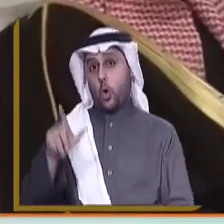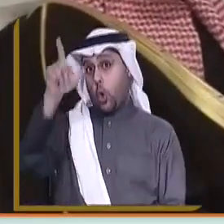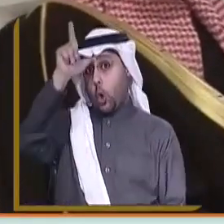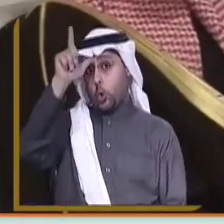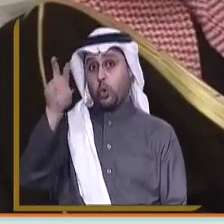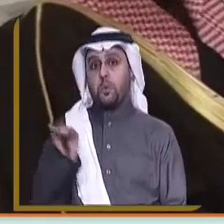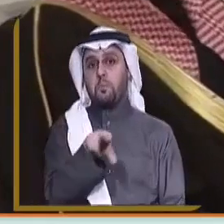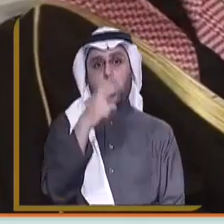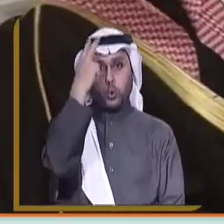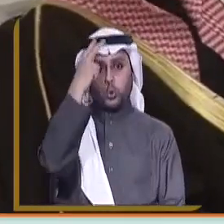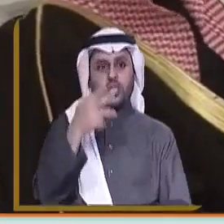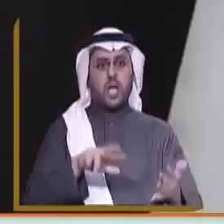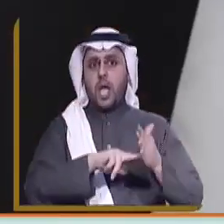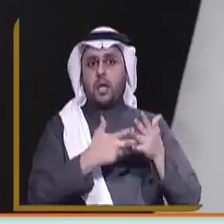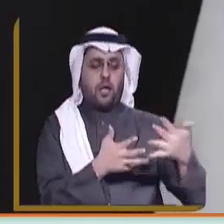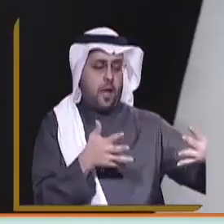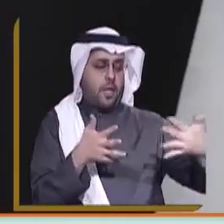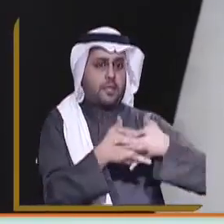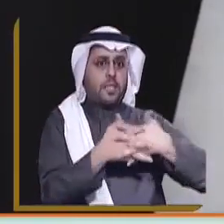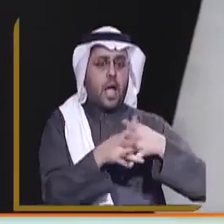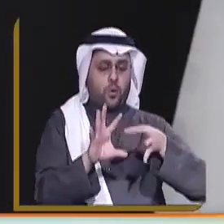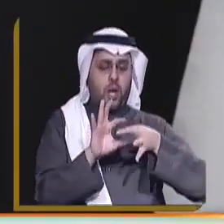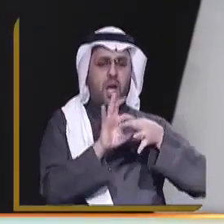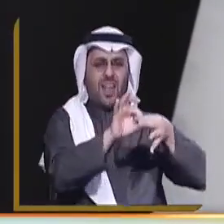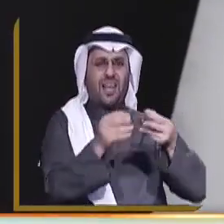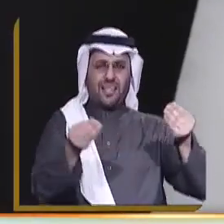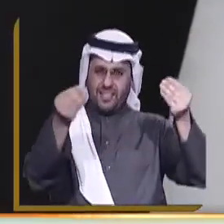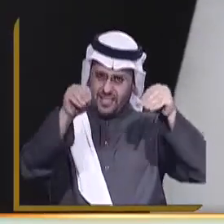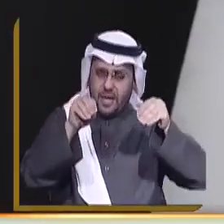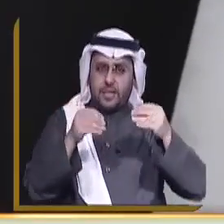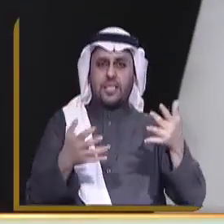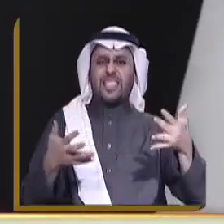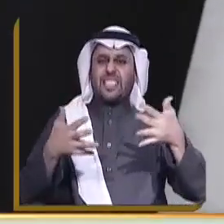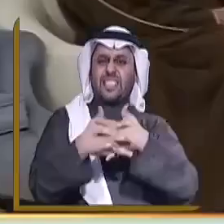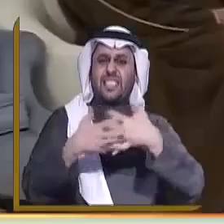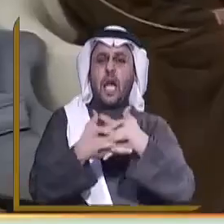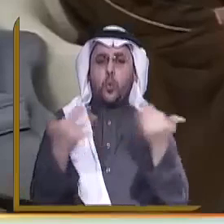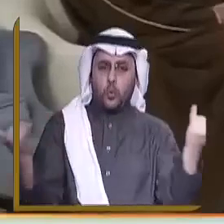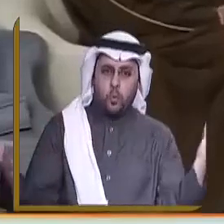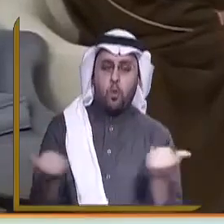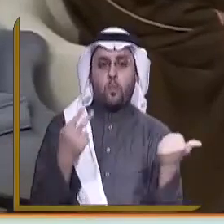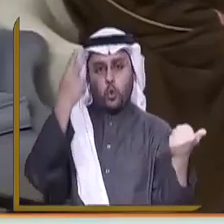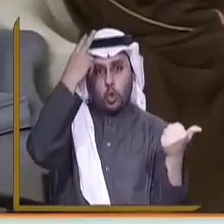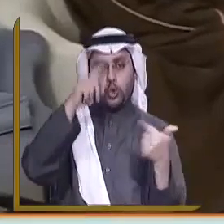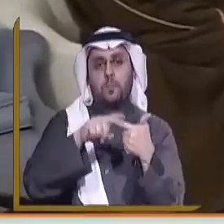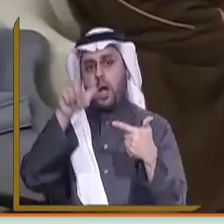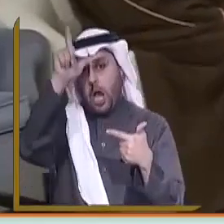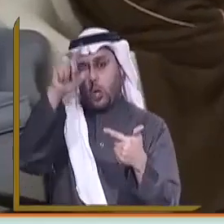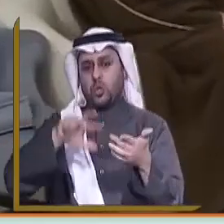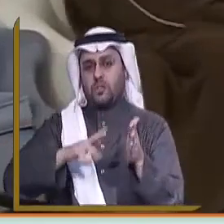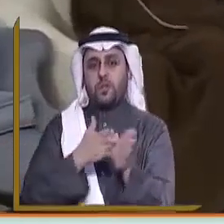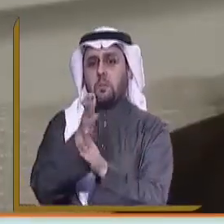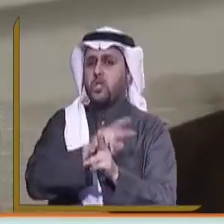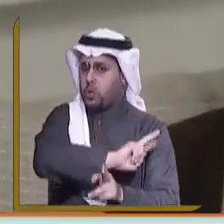والاردن واكد عمق العلاقات الاستراتيجيه الاخويه والتاريخيه الوثيقه بين البلدين الشقيقين والتي